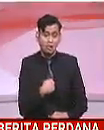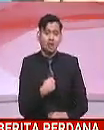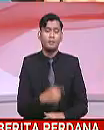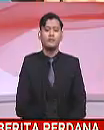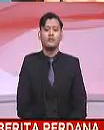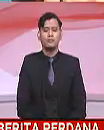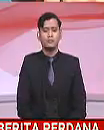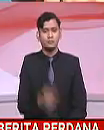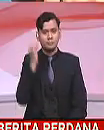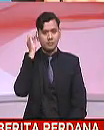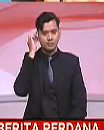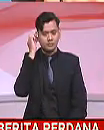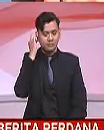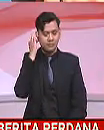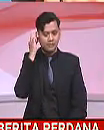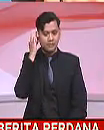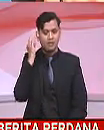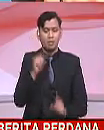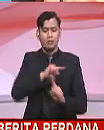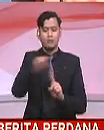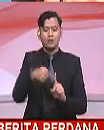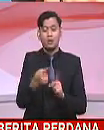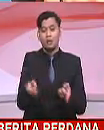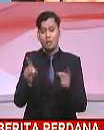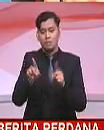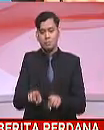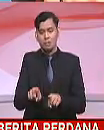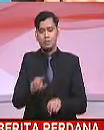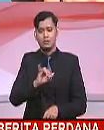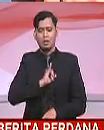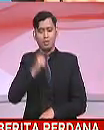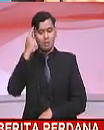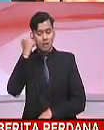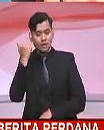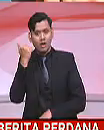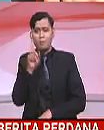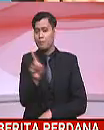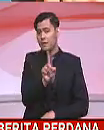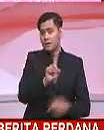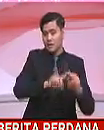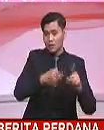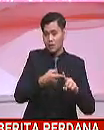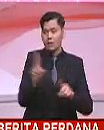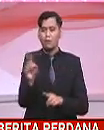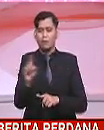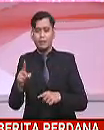yang sama. At least bila insiden-insiden macam ni terjadi, Bella boleh tahu yang mana kawan, yang mana lawan.